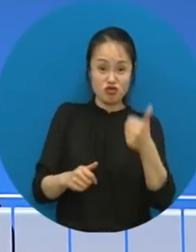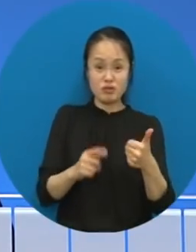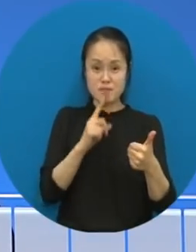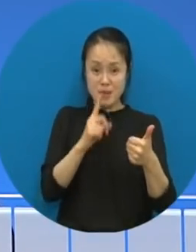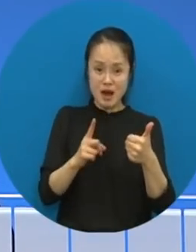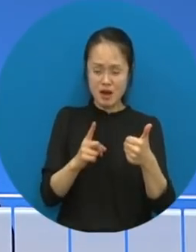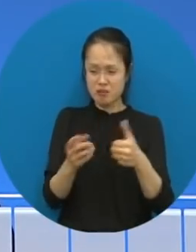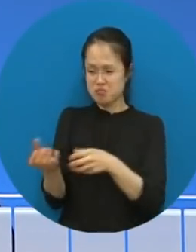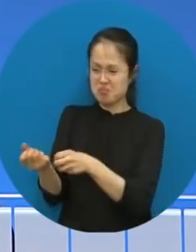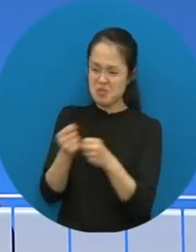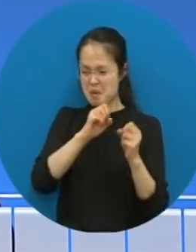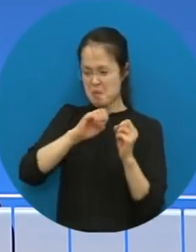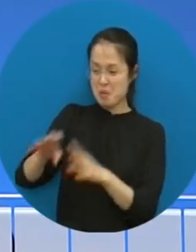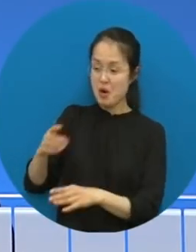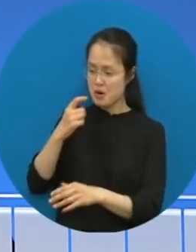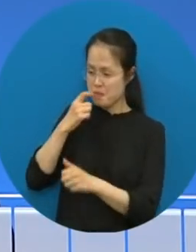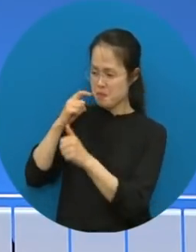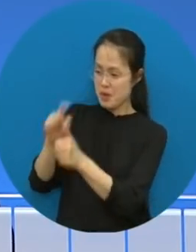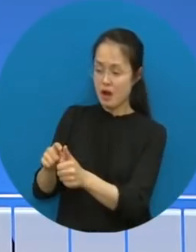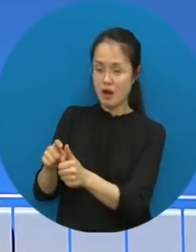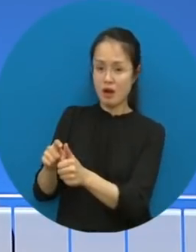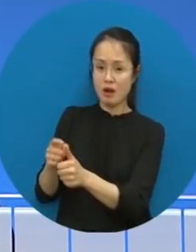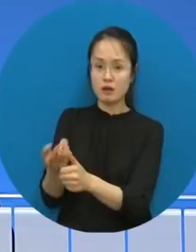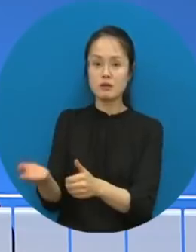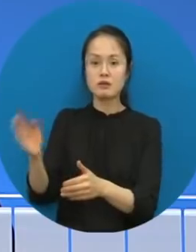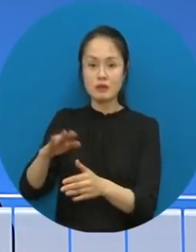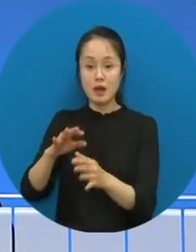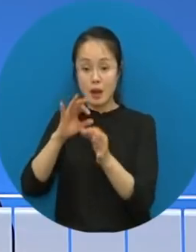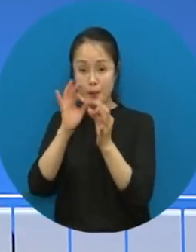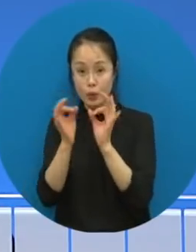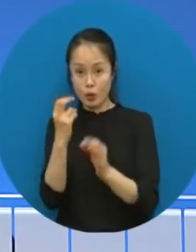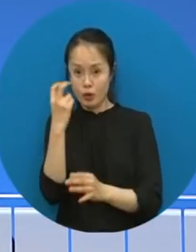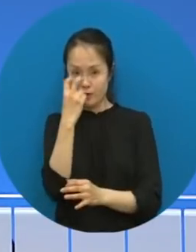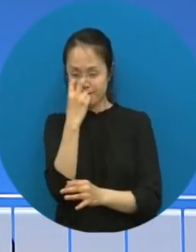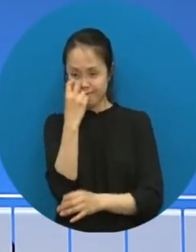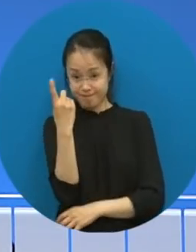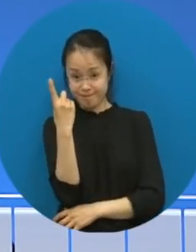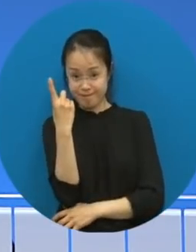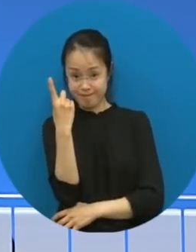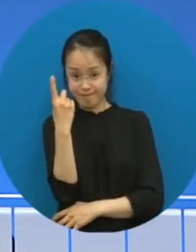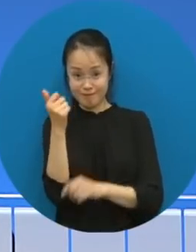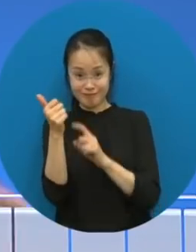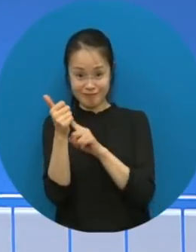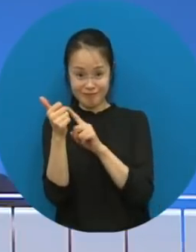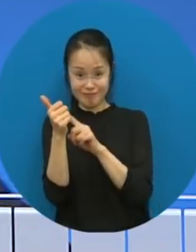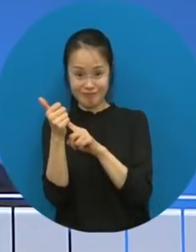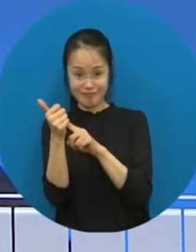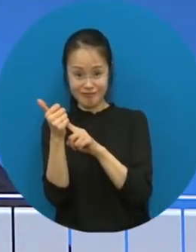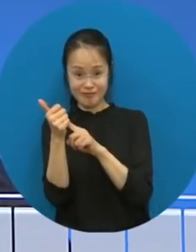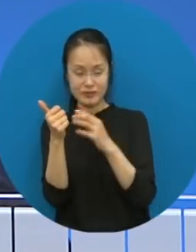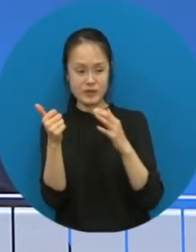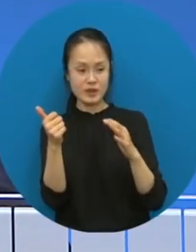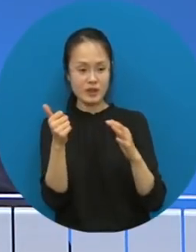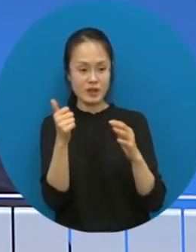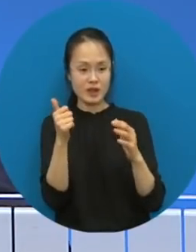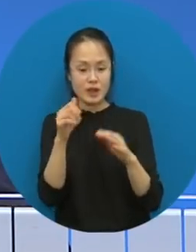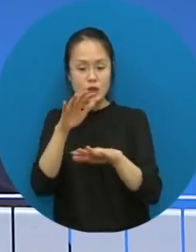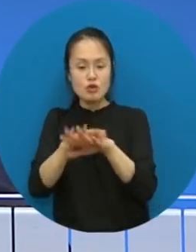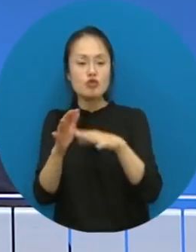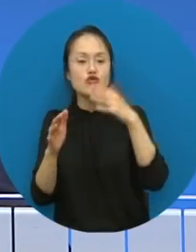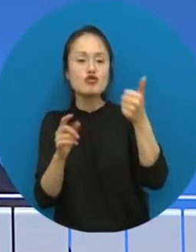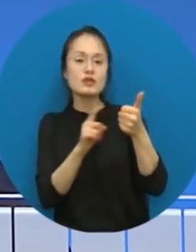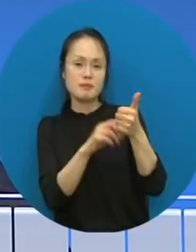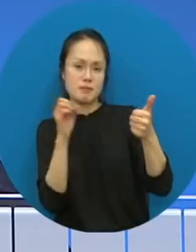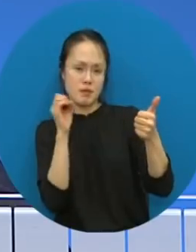하는데 그 포도 온지기가 말이죠, 아 제가 도랑에 물을 파고 좀 걸음 좀 주고 좀 이게 한 번 더 보는 게